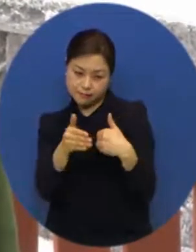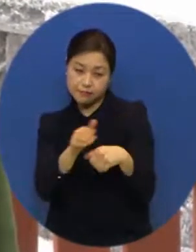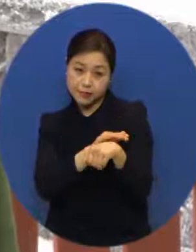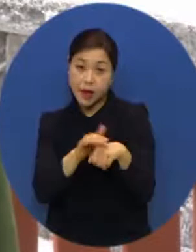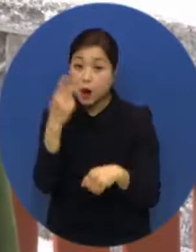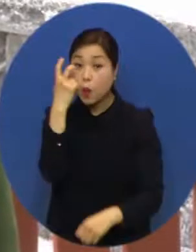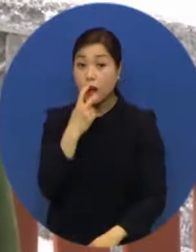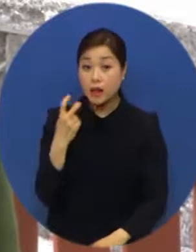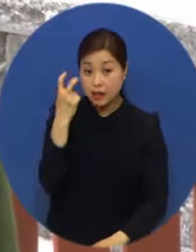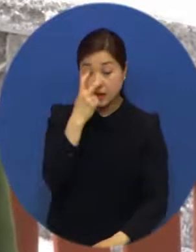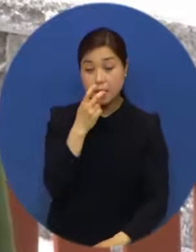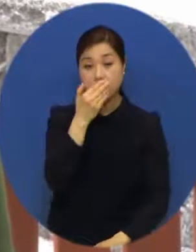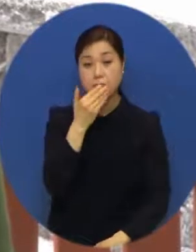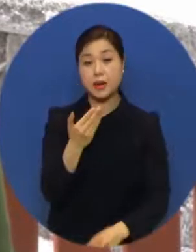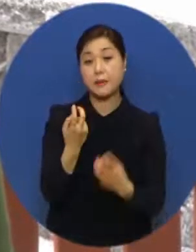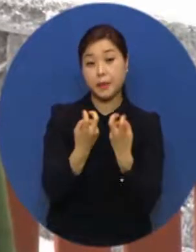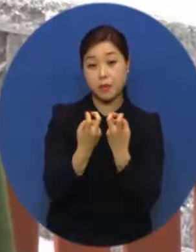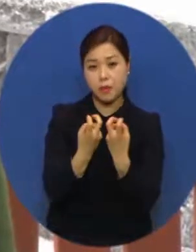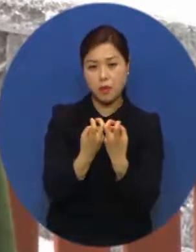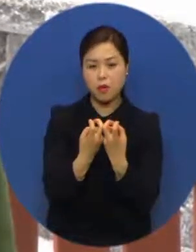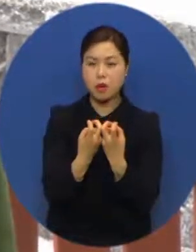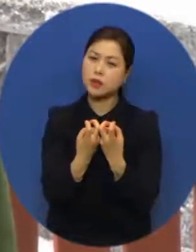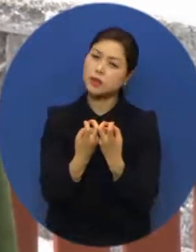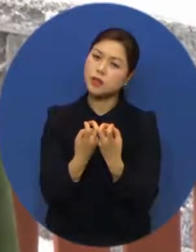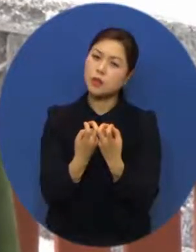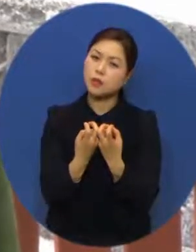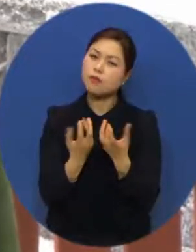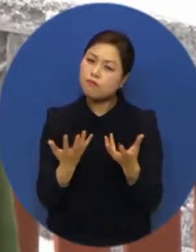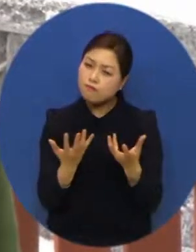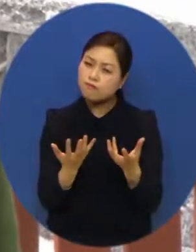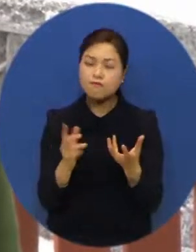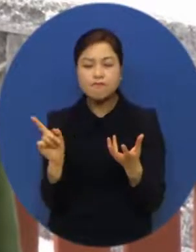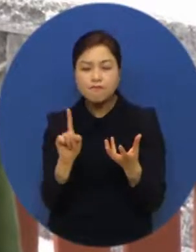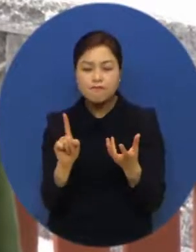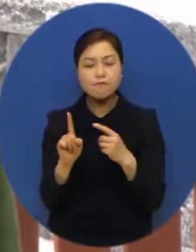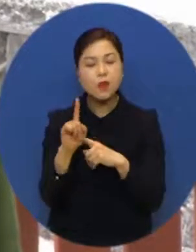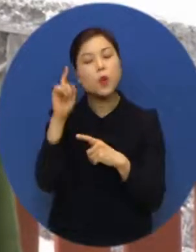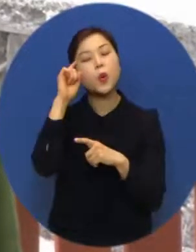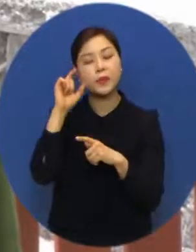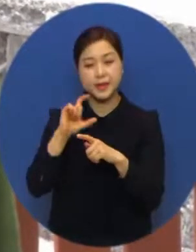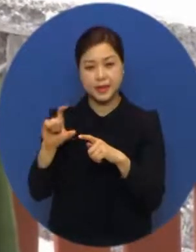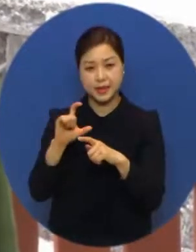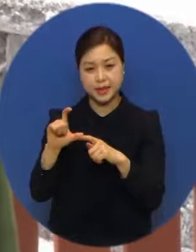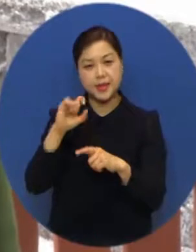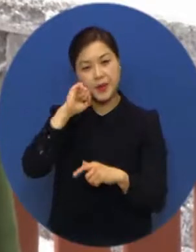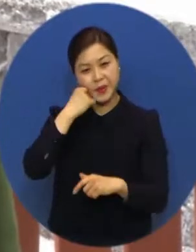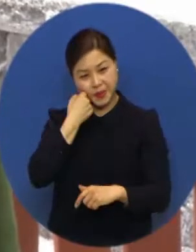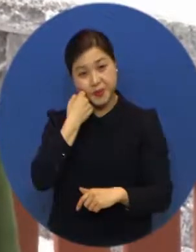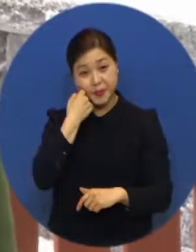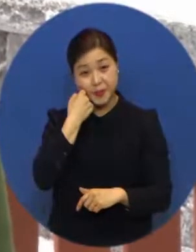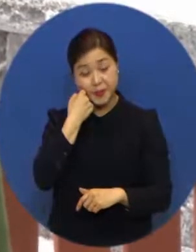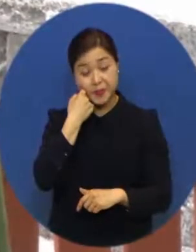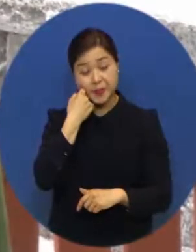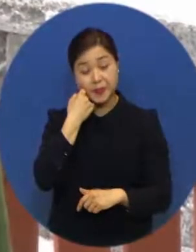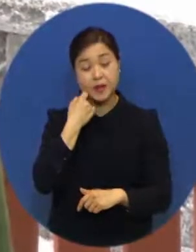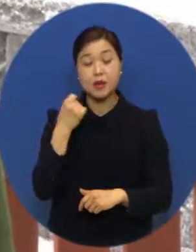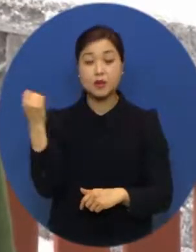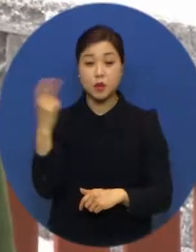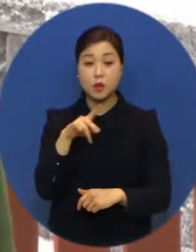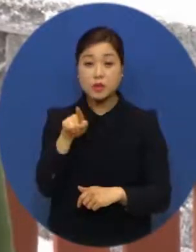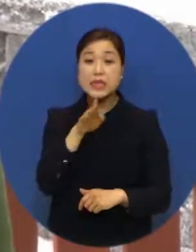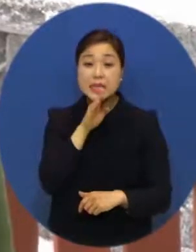소위 관리를 해야 되나 하는 그런 부분들이 네. 굉장히 어렵게 느껴졌고 실제 네. 그